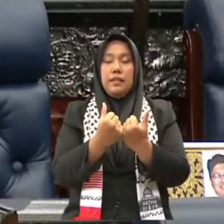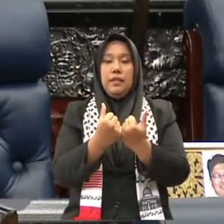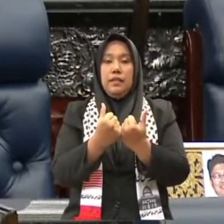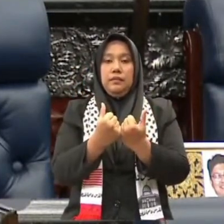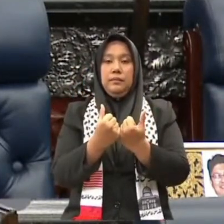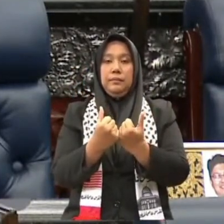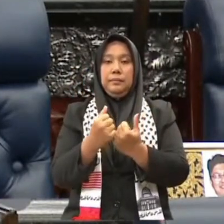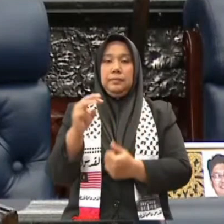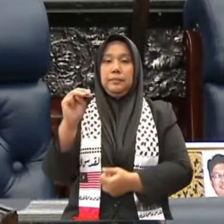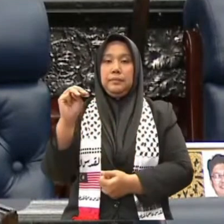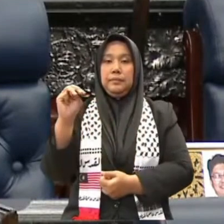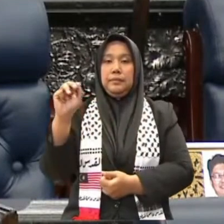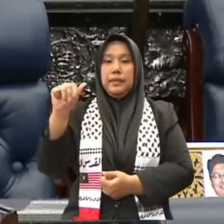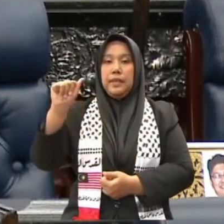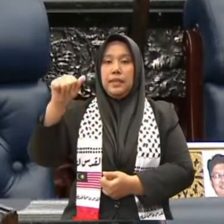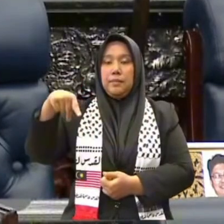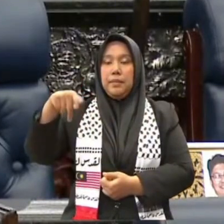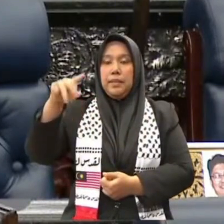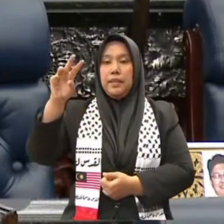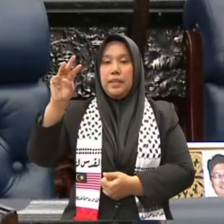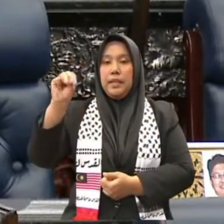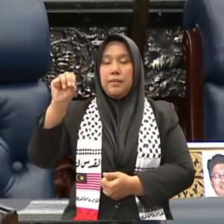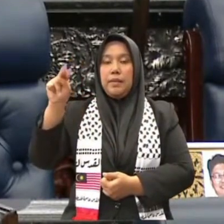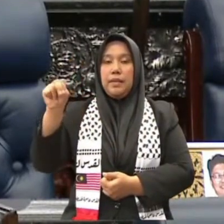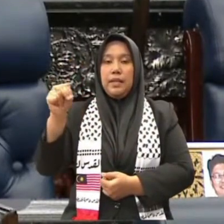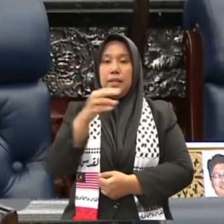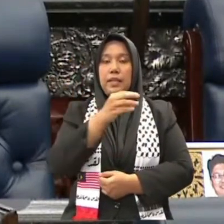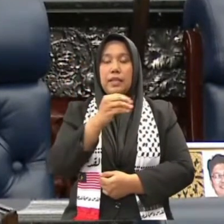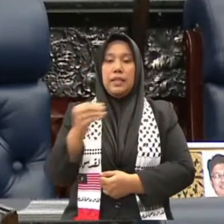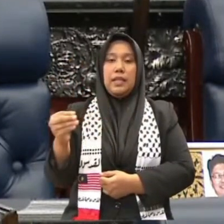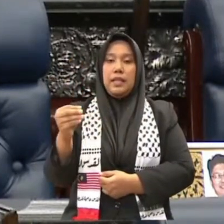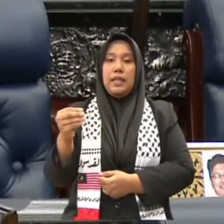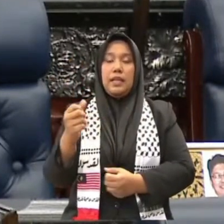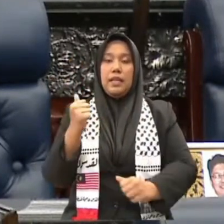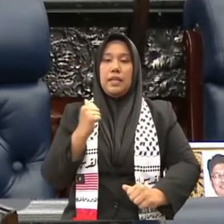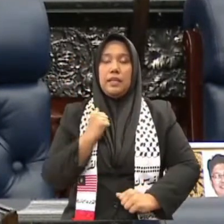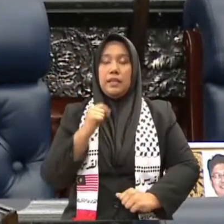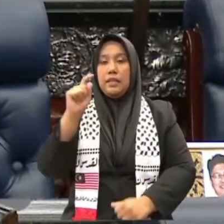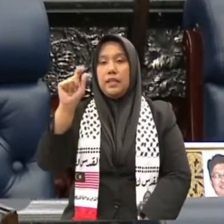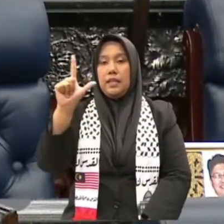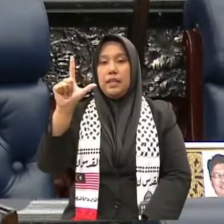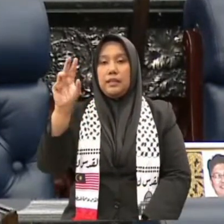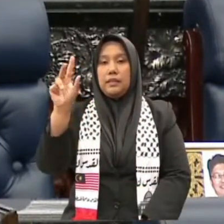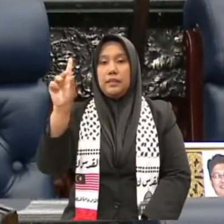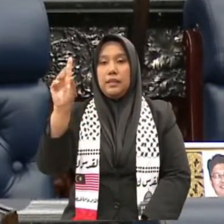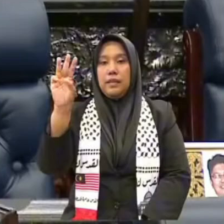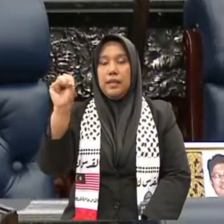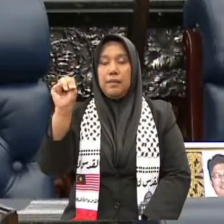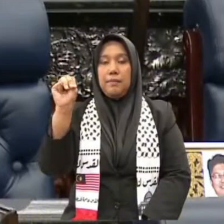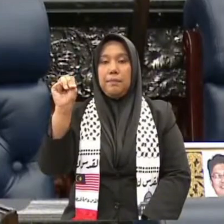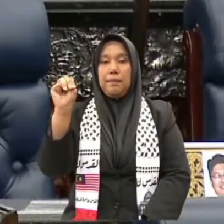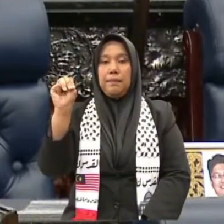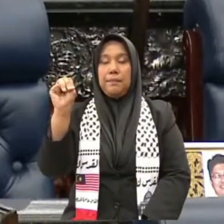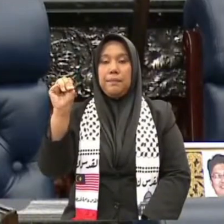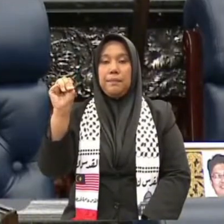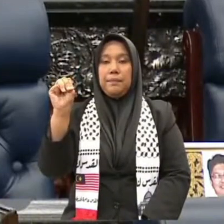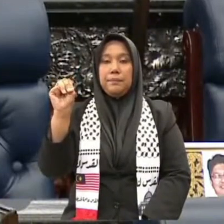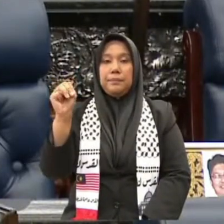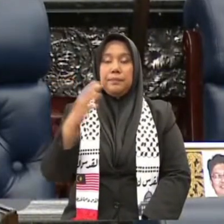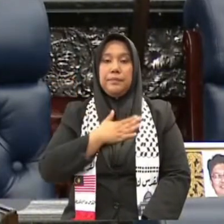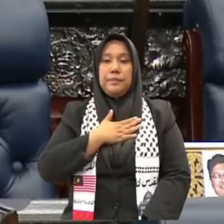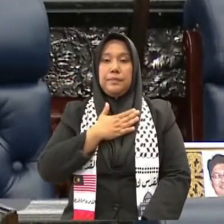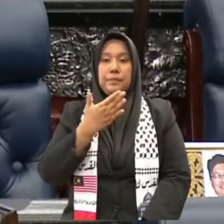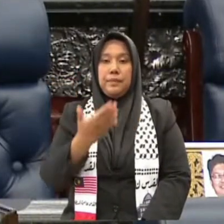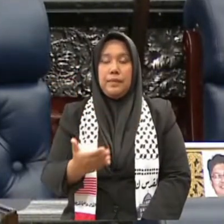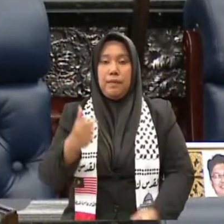Malaysia APMM dan Tentera Laut Diraja Malaysia TLDM sentiasa komited dan memberikan